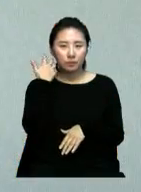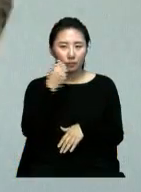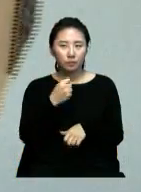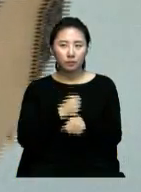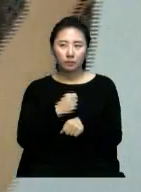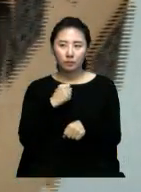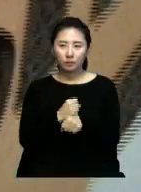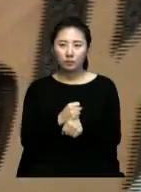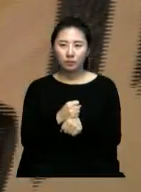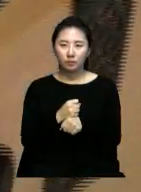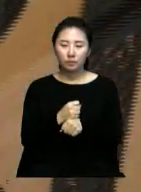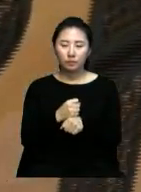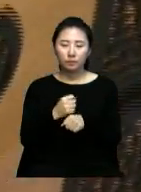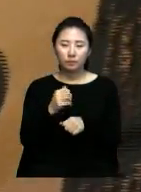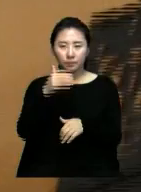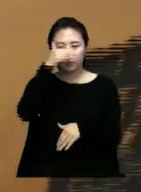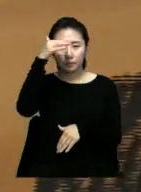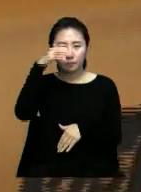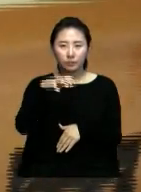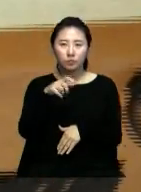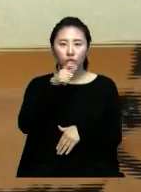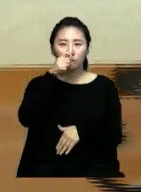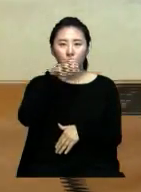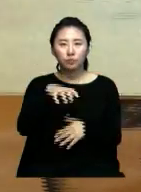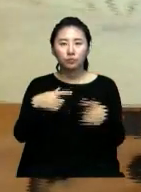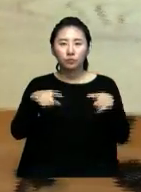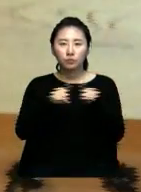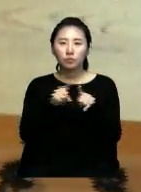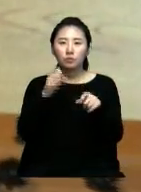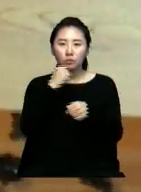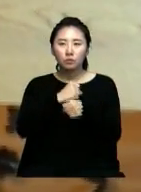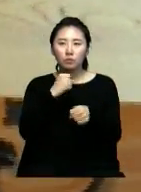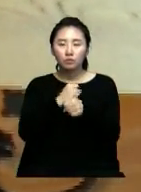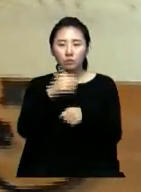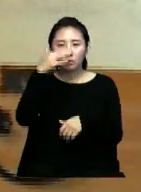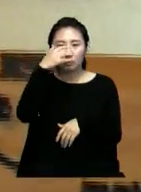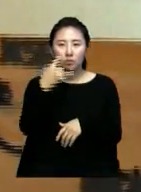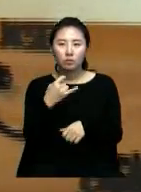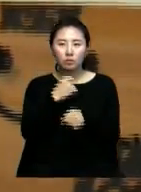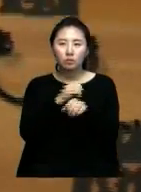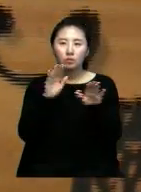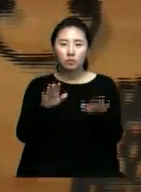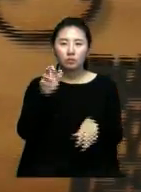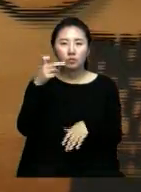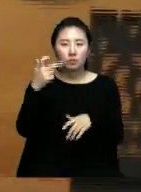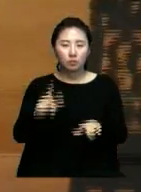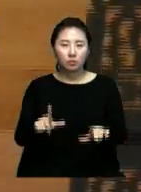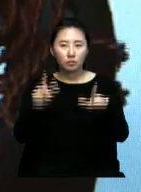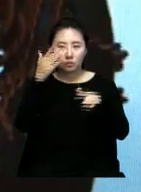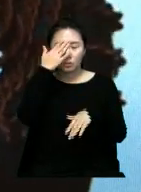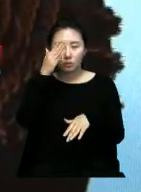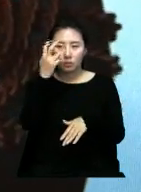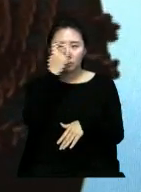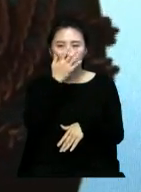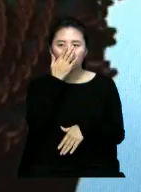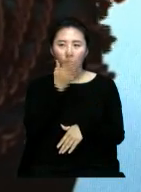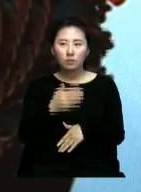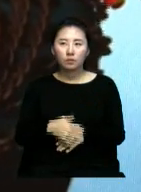매력. 산림박물관과 국립수목원이 공동 개최한 전시회는 오는 17일까지